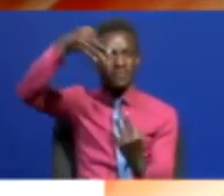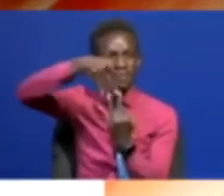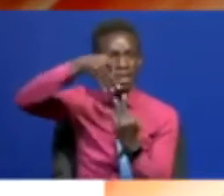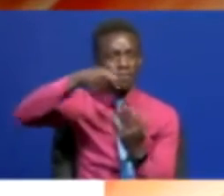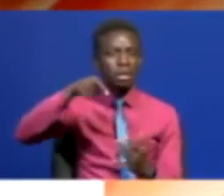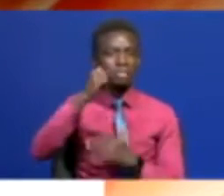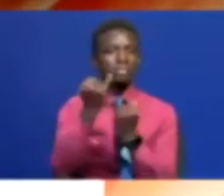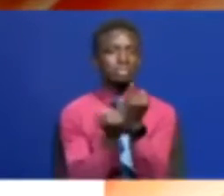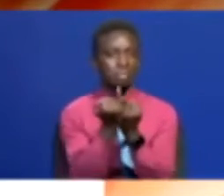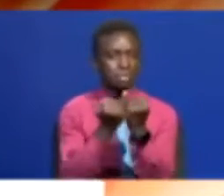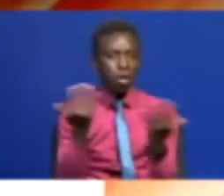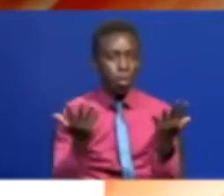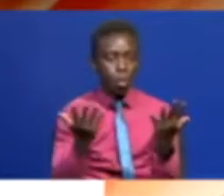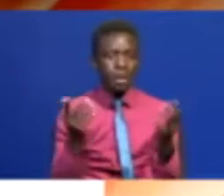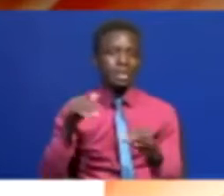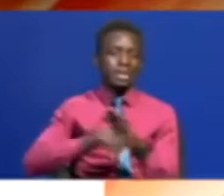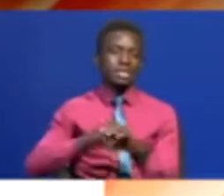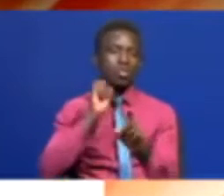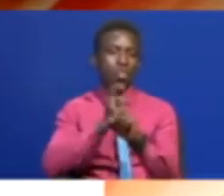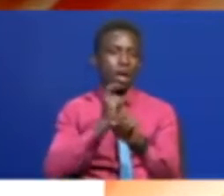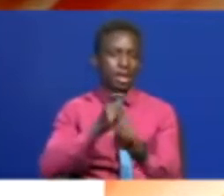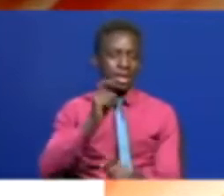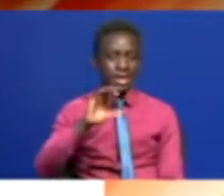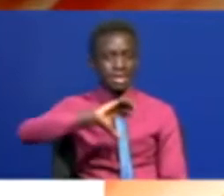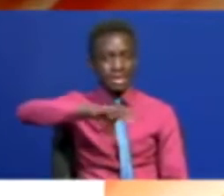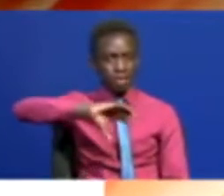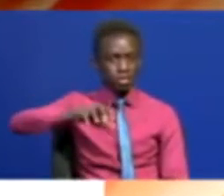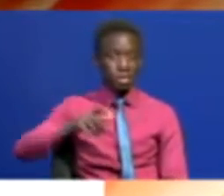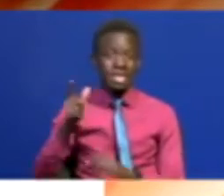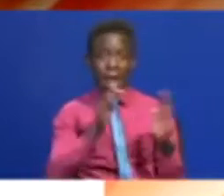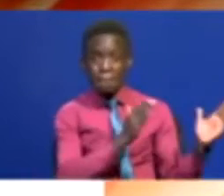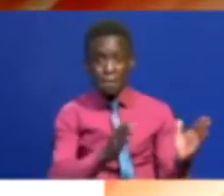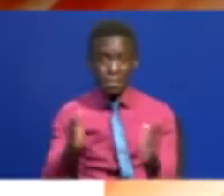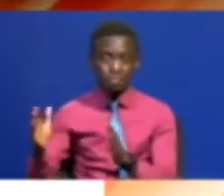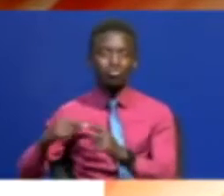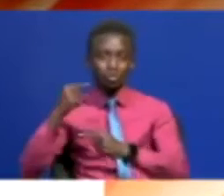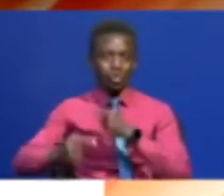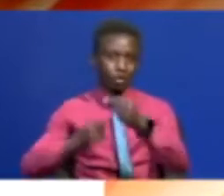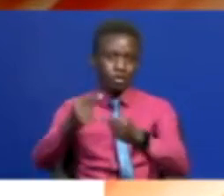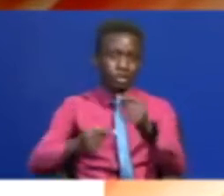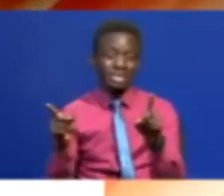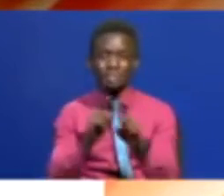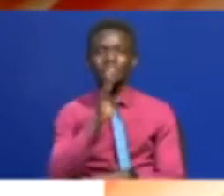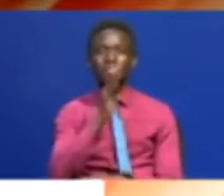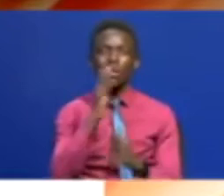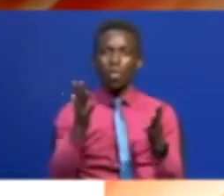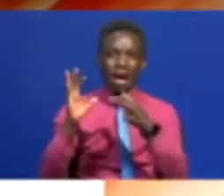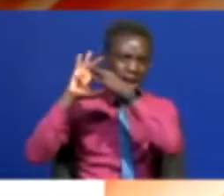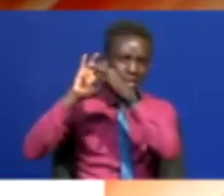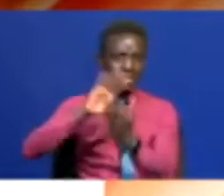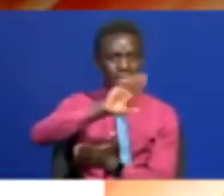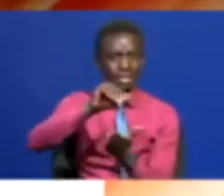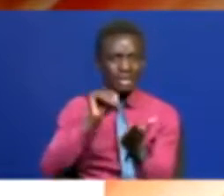Kwale County, and the preparations are in full swing. Speaking at the Magarini Cultural Center, the